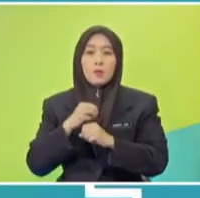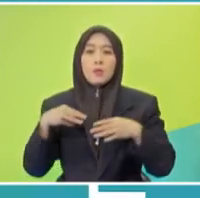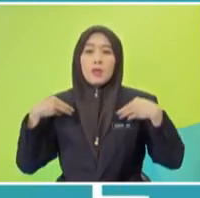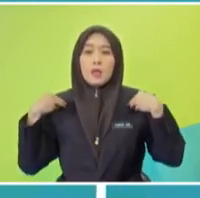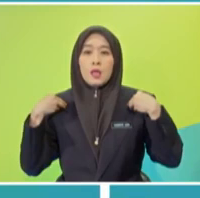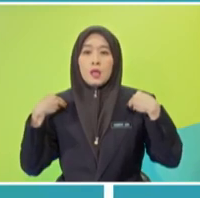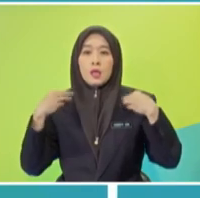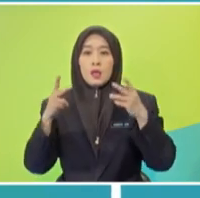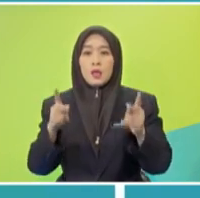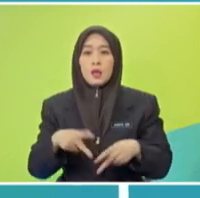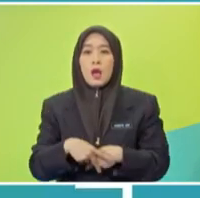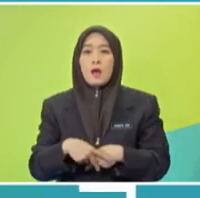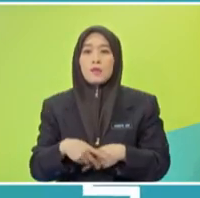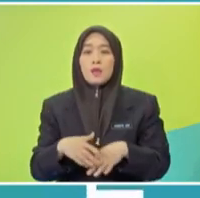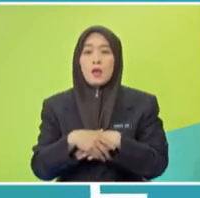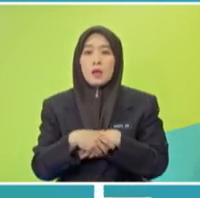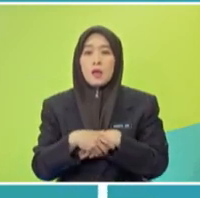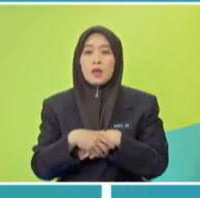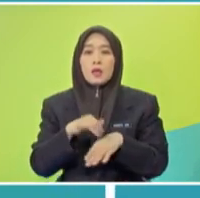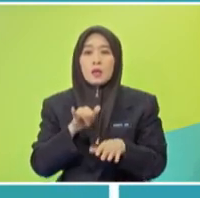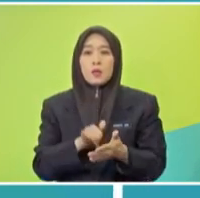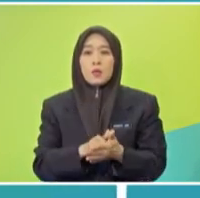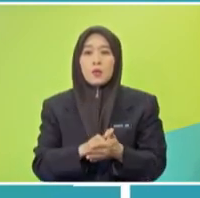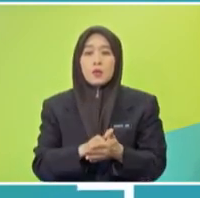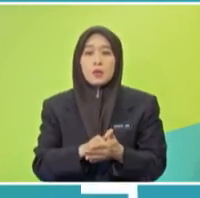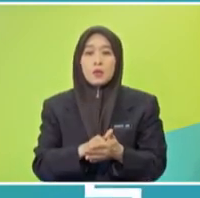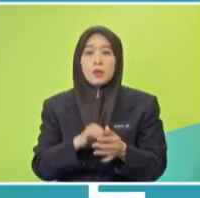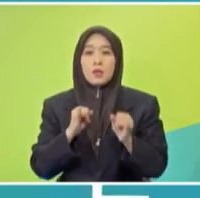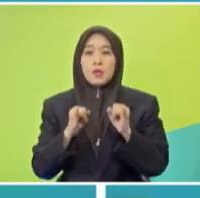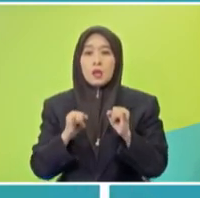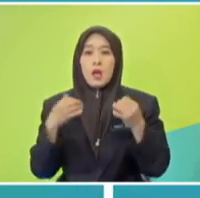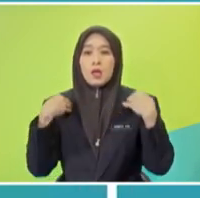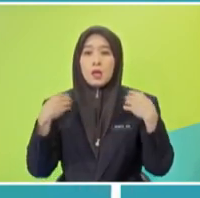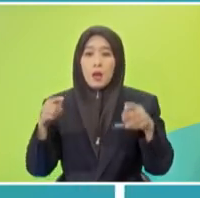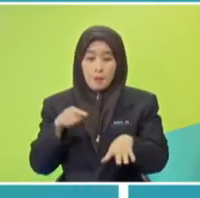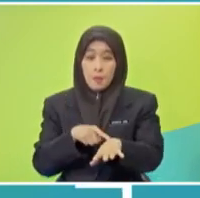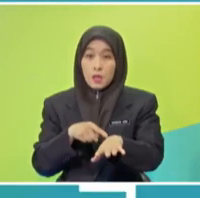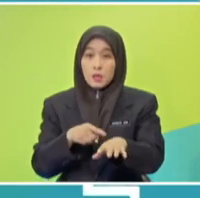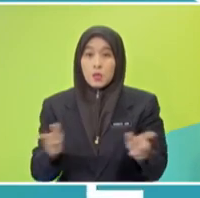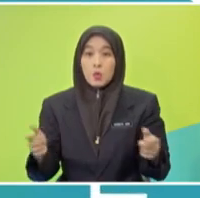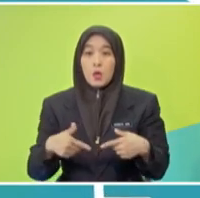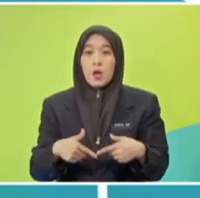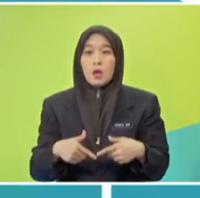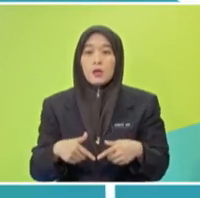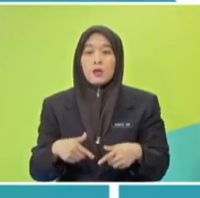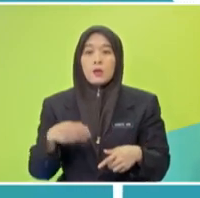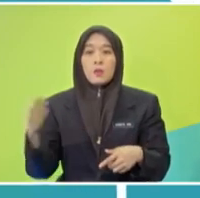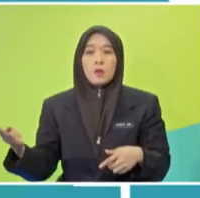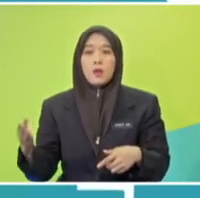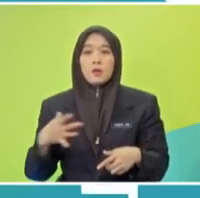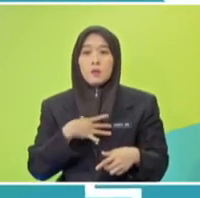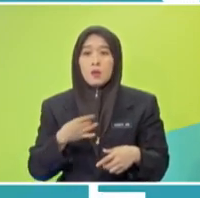kita mempunyai masa peluang beliau akan membersihkan katanya itu daripada habo